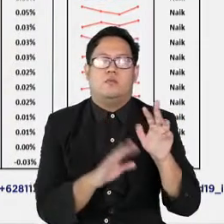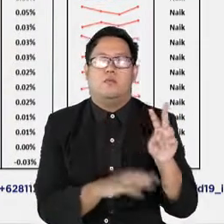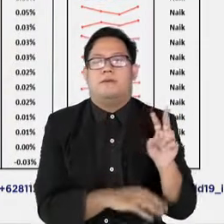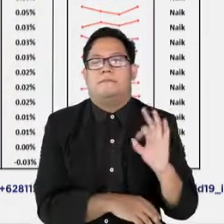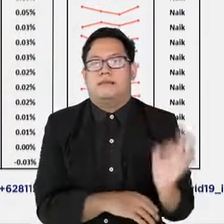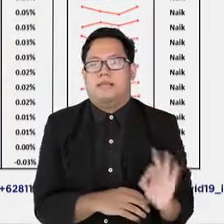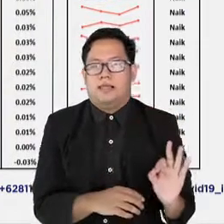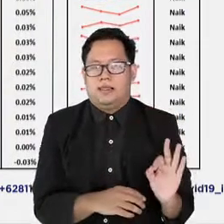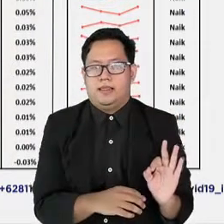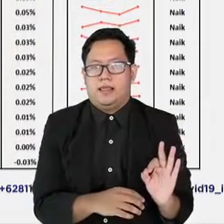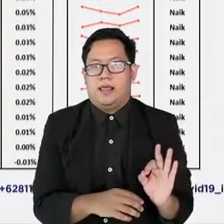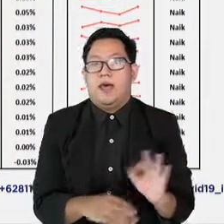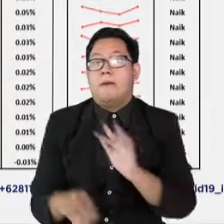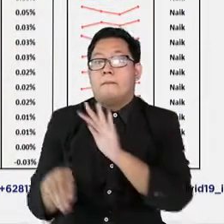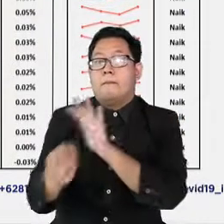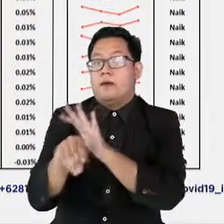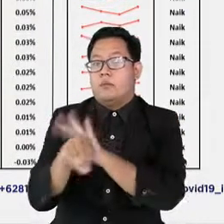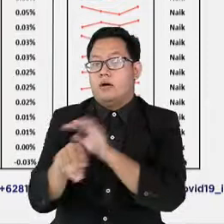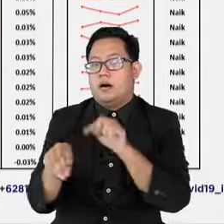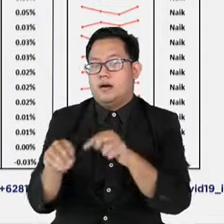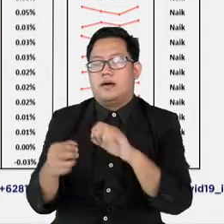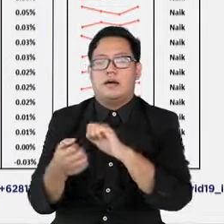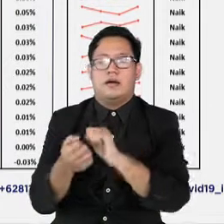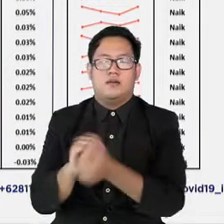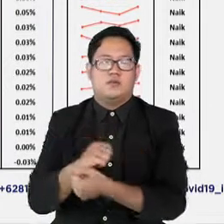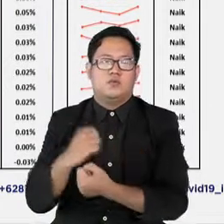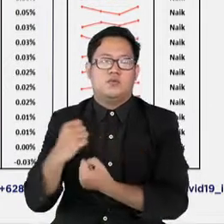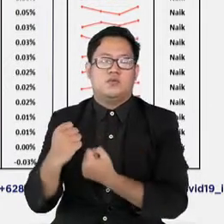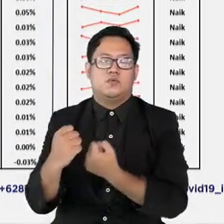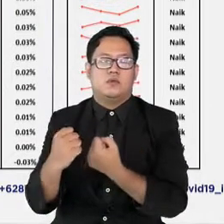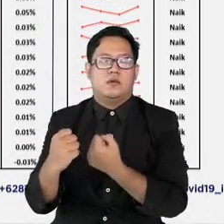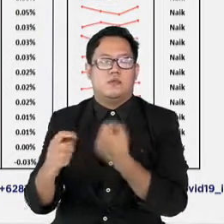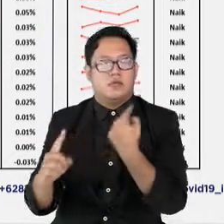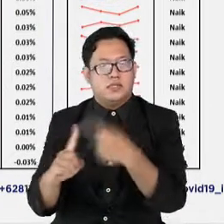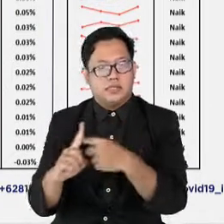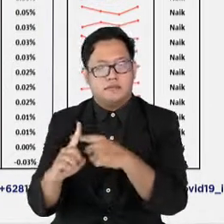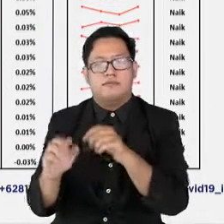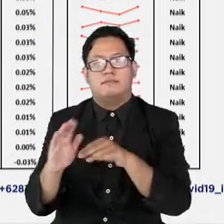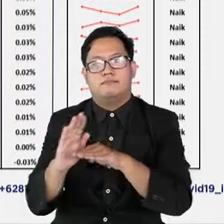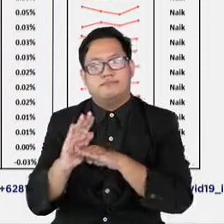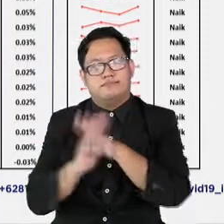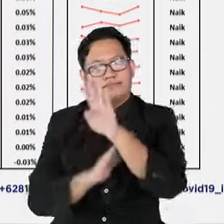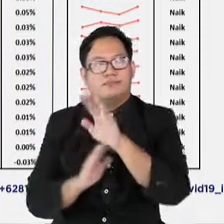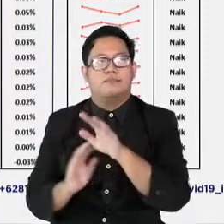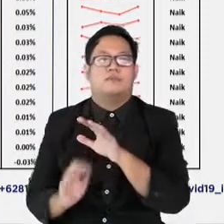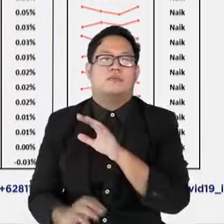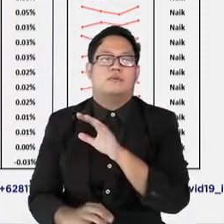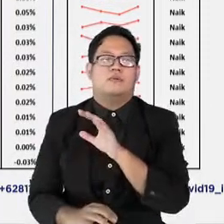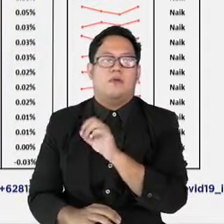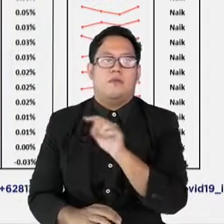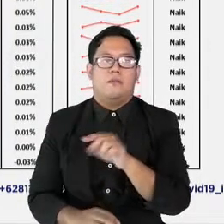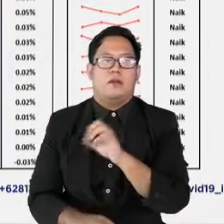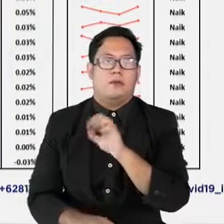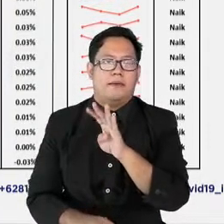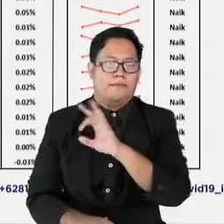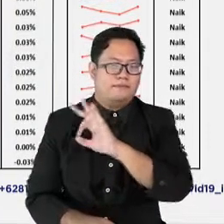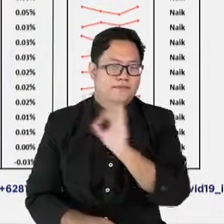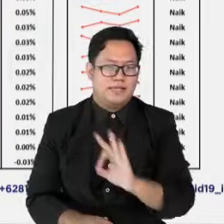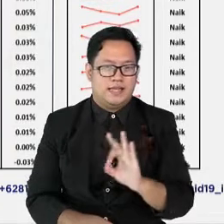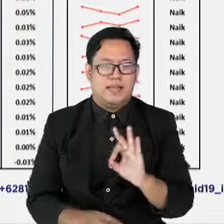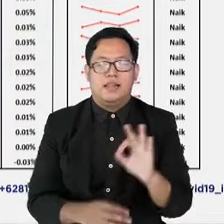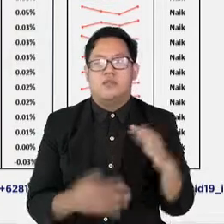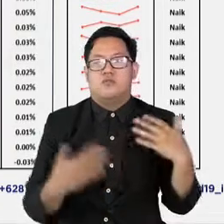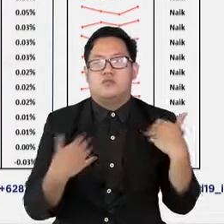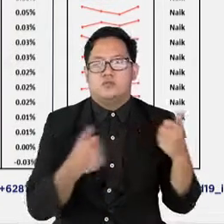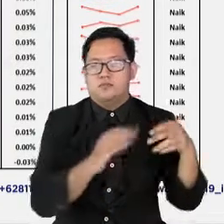sedangkan Papua mengalami kenaikan kasus aktif sebesar 0,04 persen dan penurunan